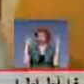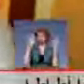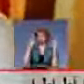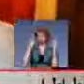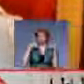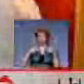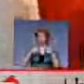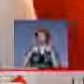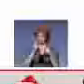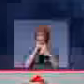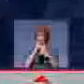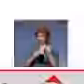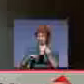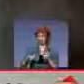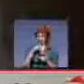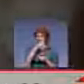فيها